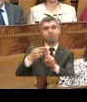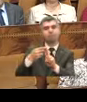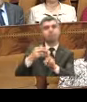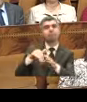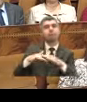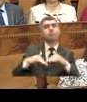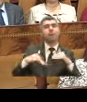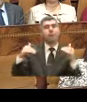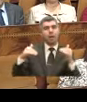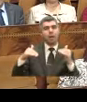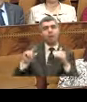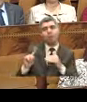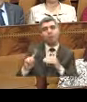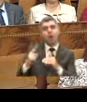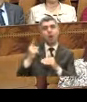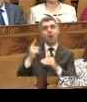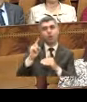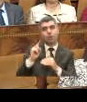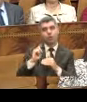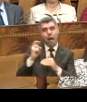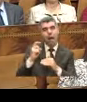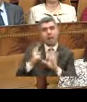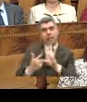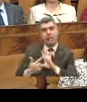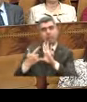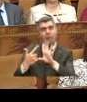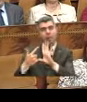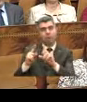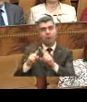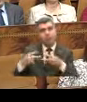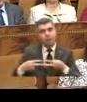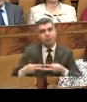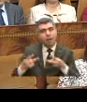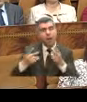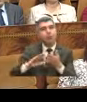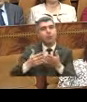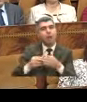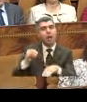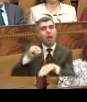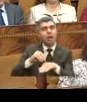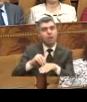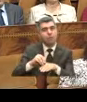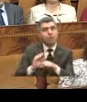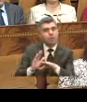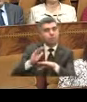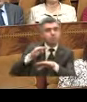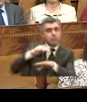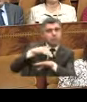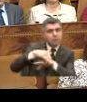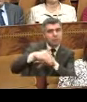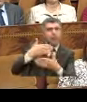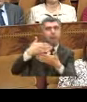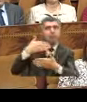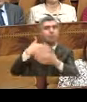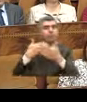بدايه يوليوز سينطلق مشروع ديال واد القنار الذي يزود 8 جامعات قرويه كما جاء على